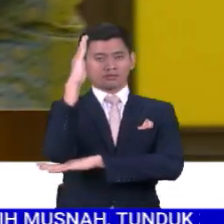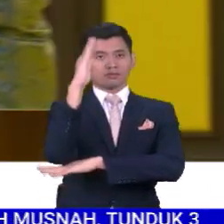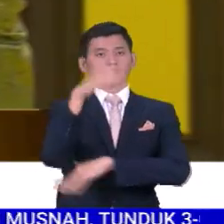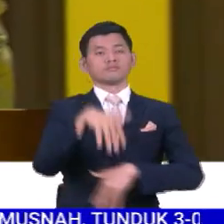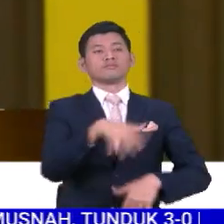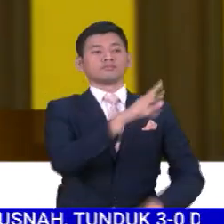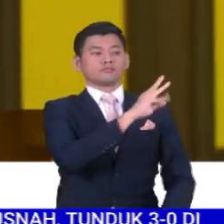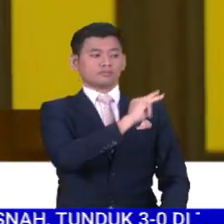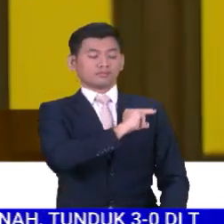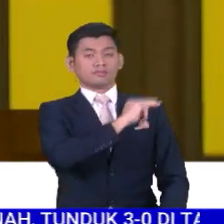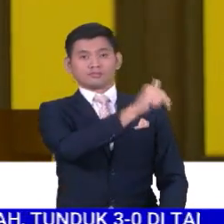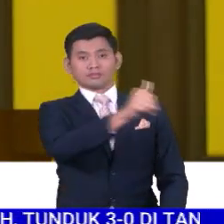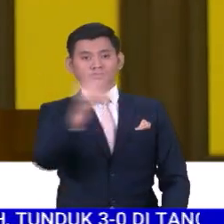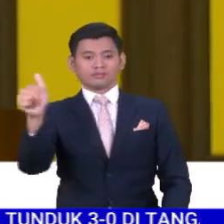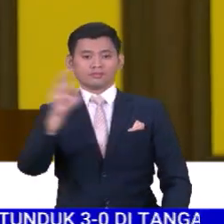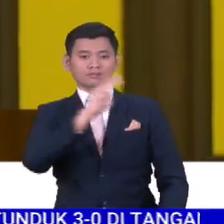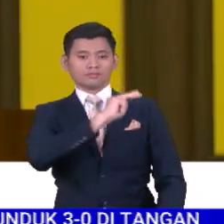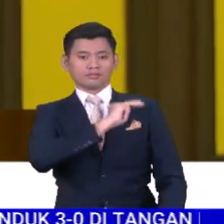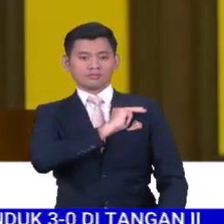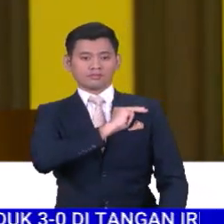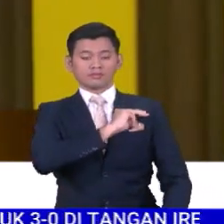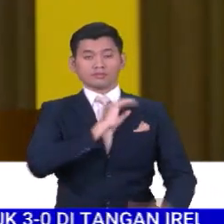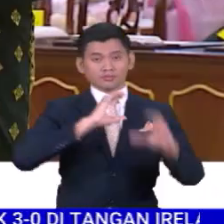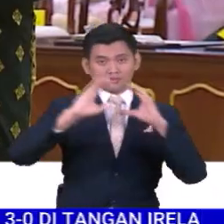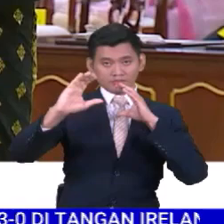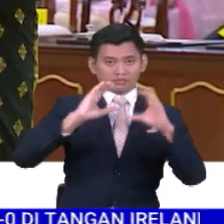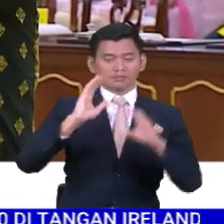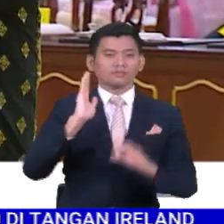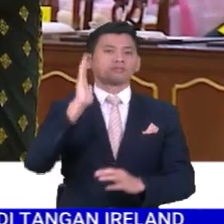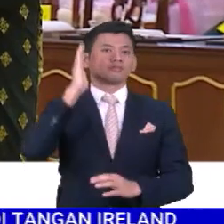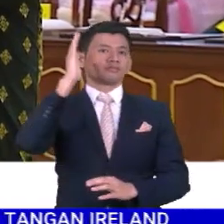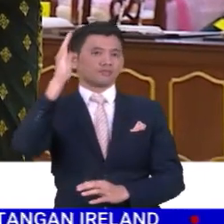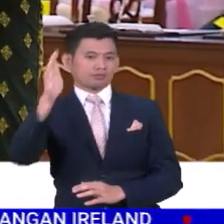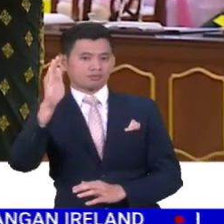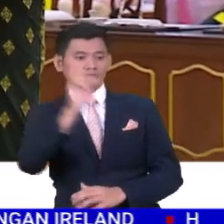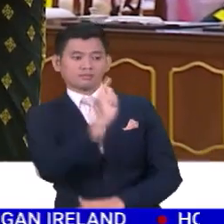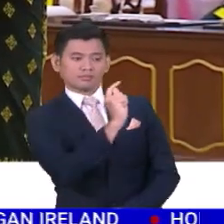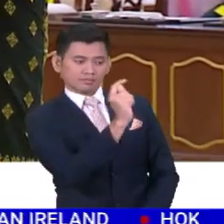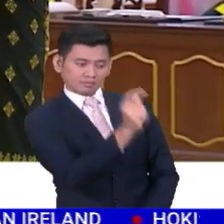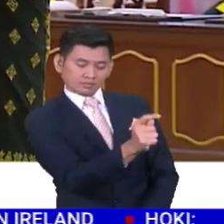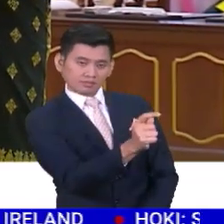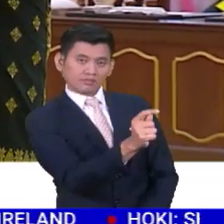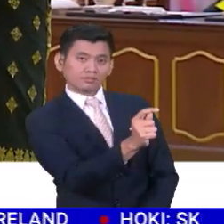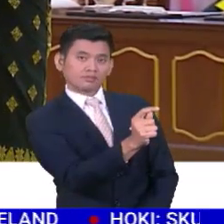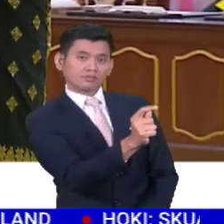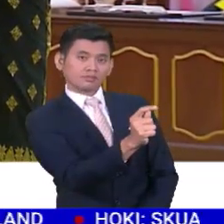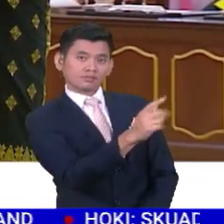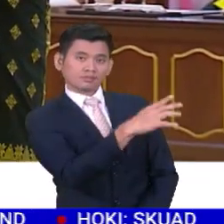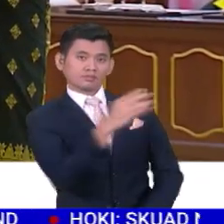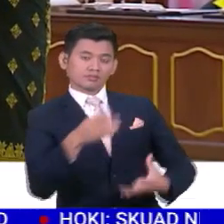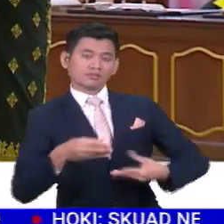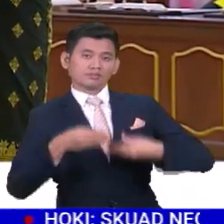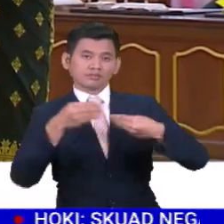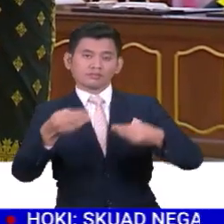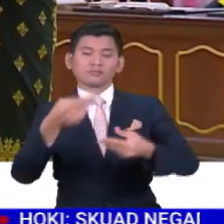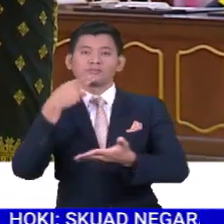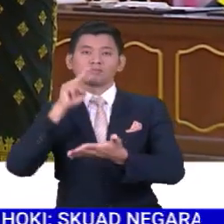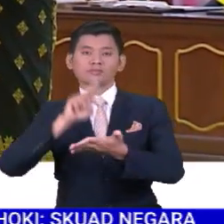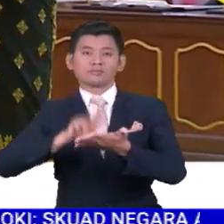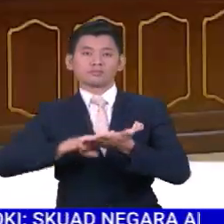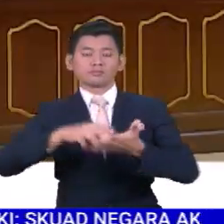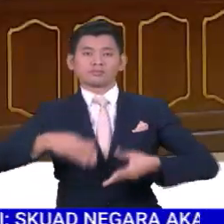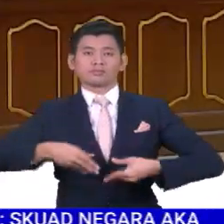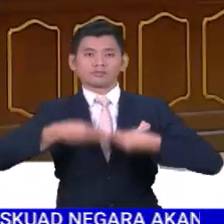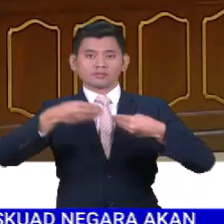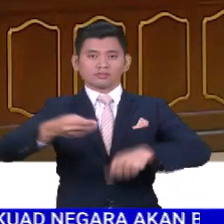menteri komunikasi digital Ahmad Fahmi Muhammad Fazil di jadwal mengimbaskan Berapa waktu dan penyerahan nota stratugas